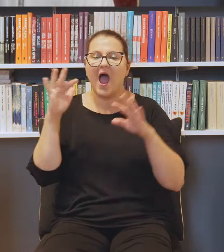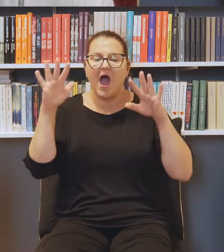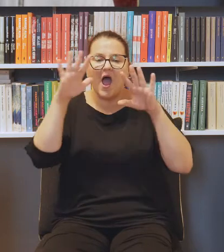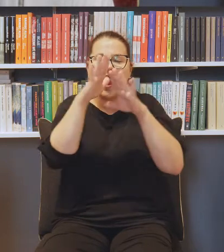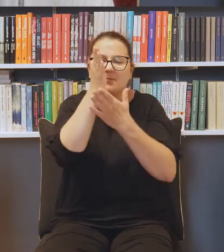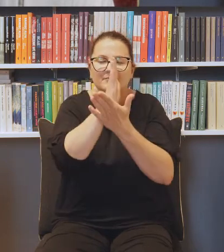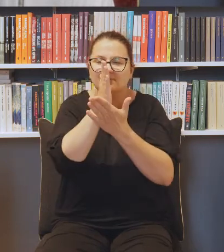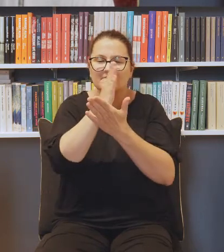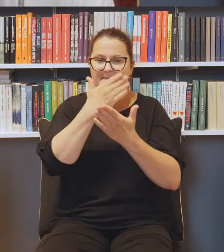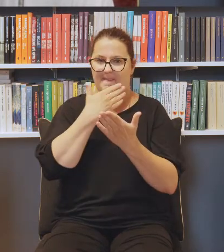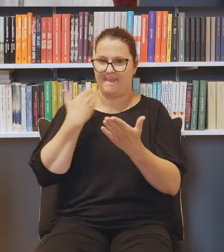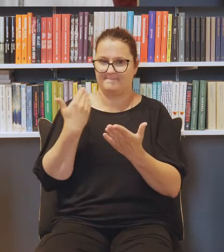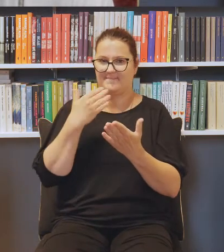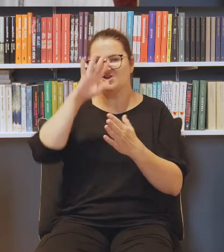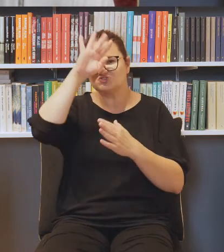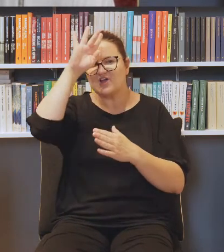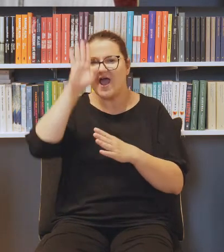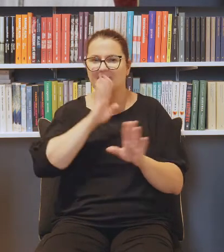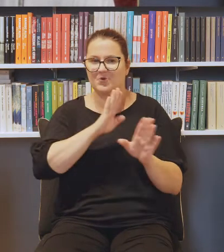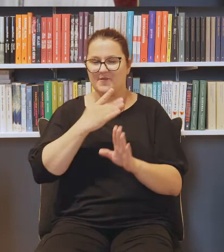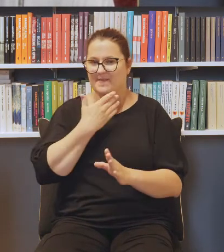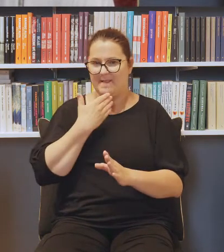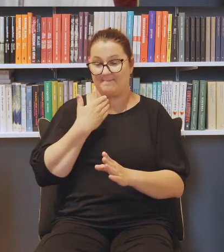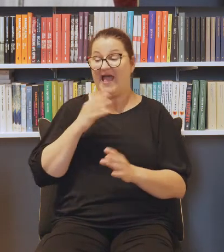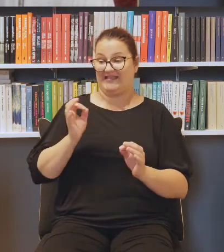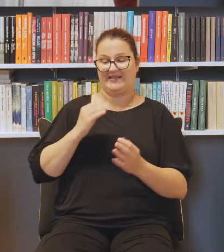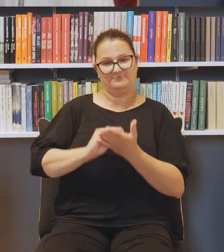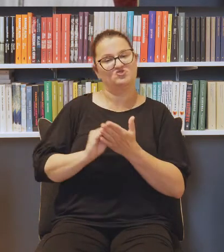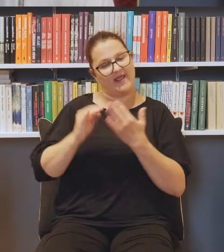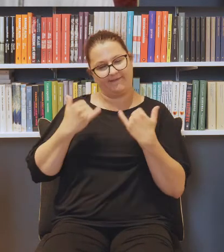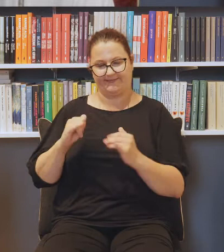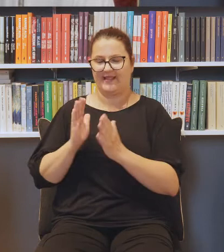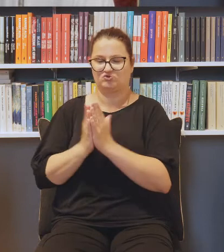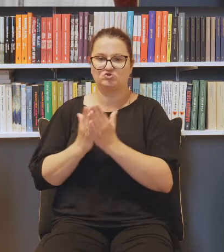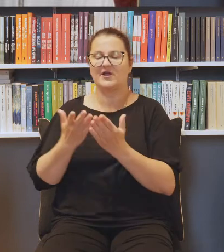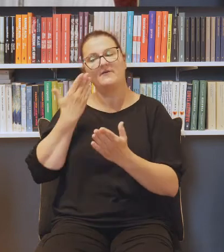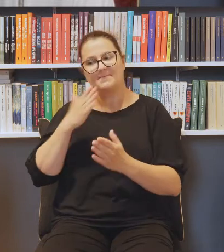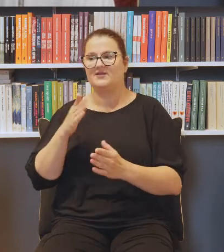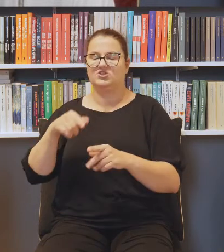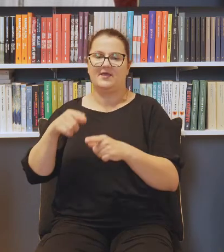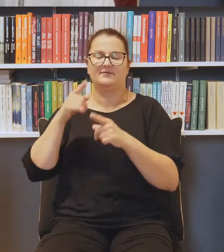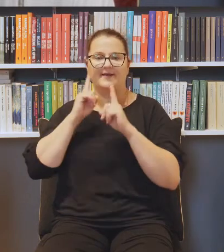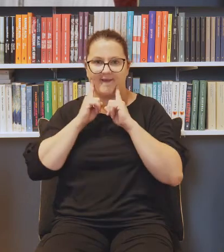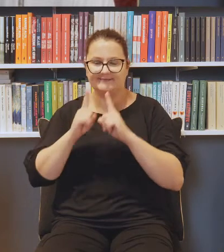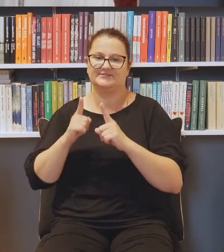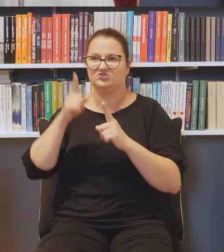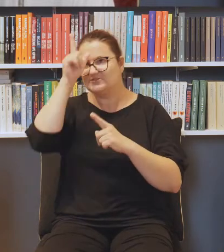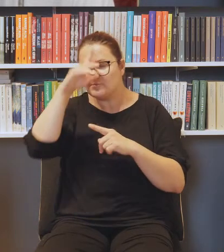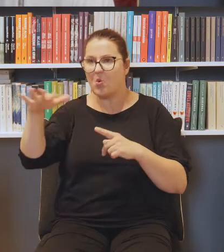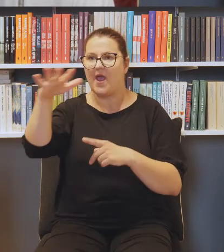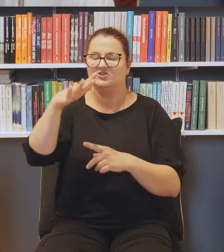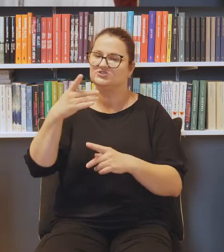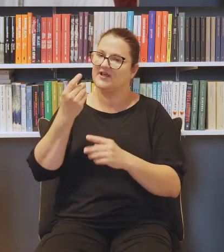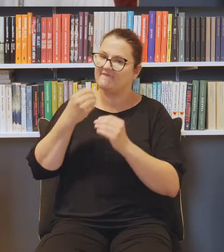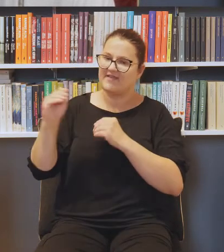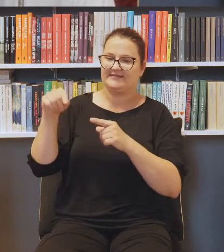Teraz piszę inną książkę i jest bardziej taka właśnie realistyczno-społeczna, to znaczy więcej zwracam uwagi